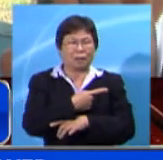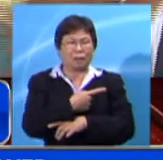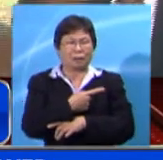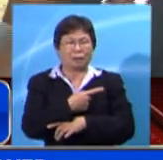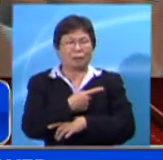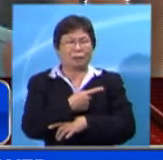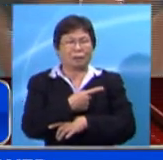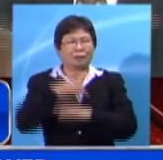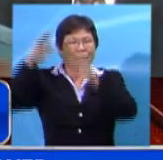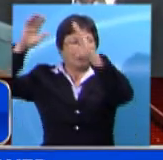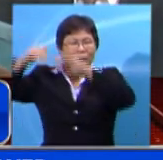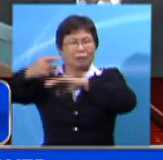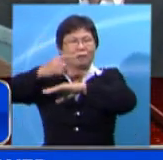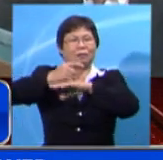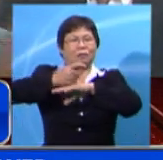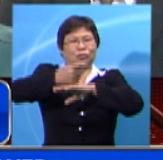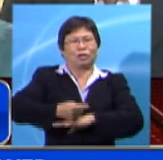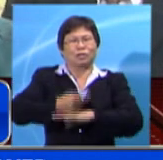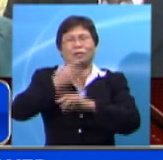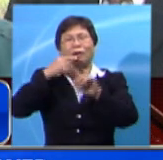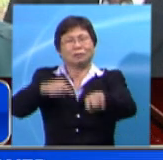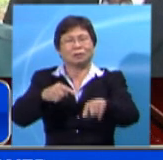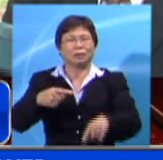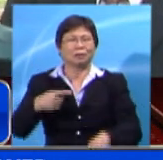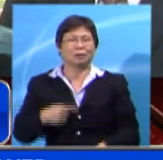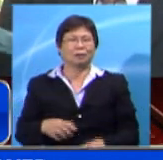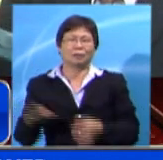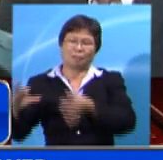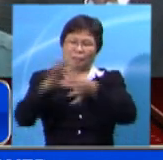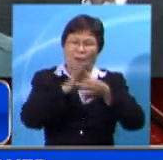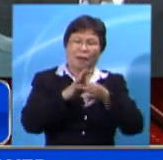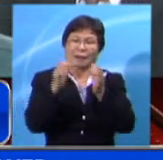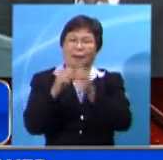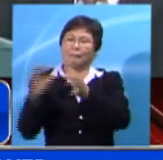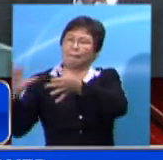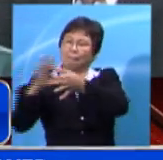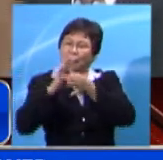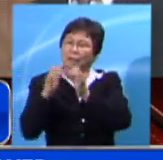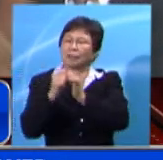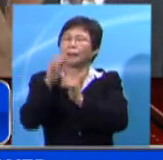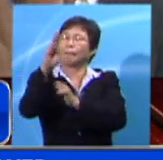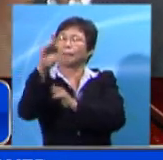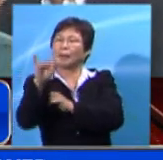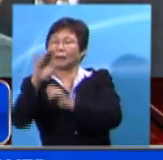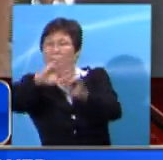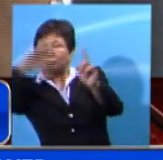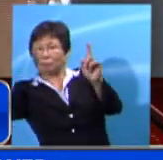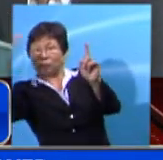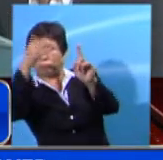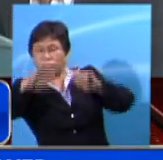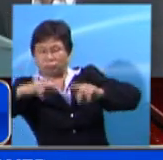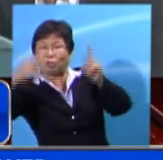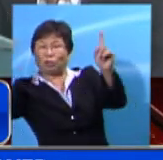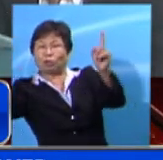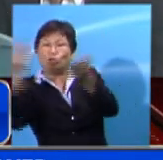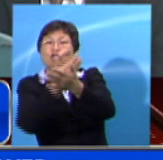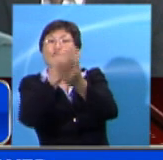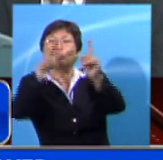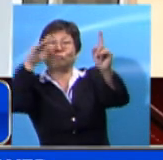thened trad aners partner i we can bring new dimension